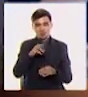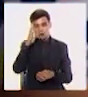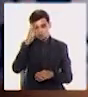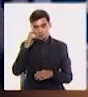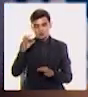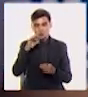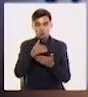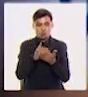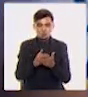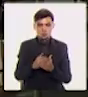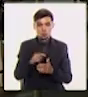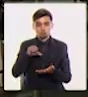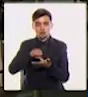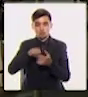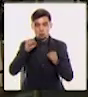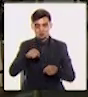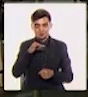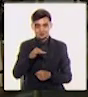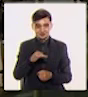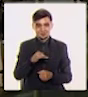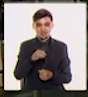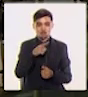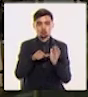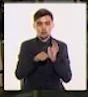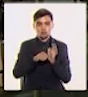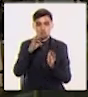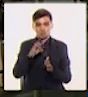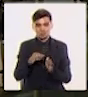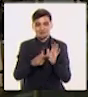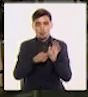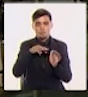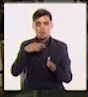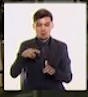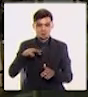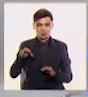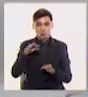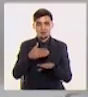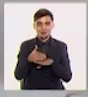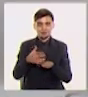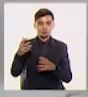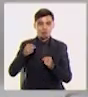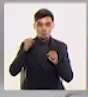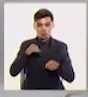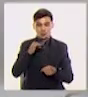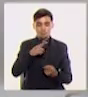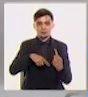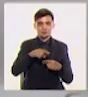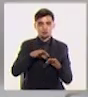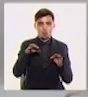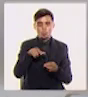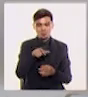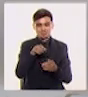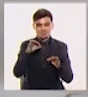бағдарламаларына қатыса алады. Атап айтсақ, бұл 6% бен 7 миллиард теңгеге дейін несие алуға мүмкіндік беретін бизнестің жол